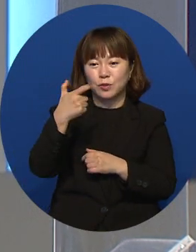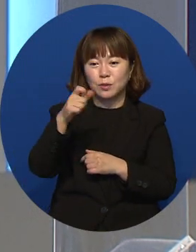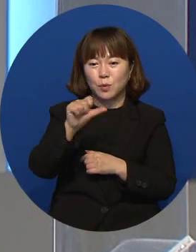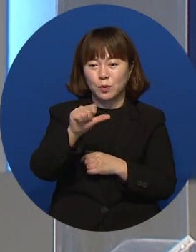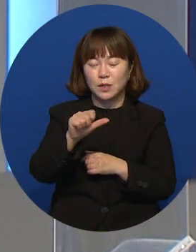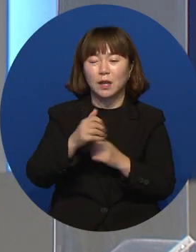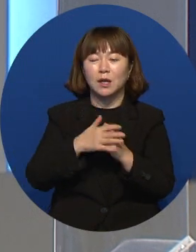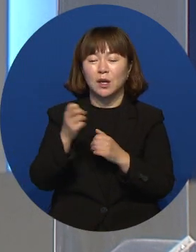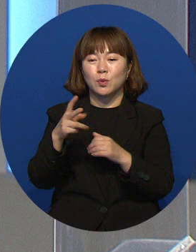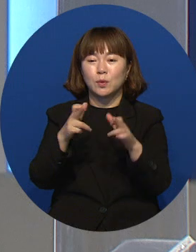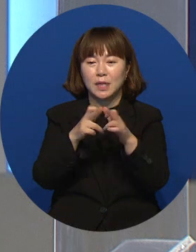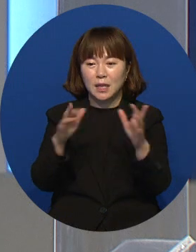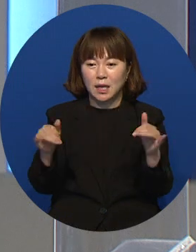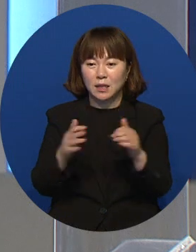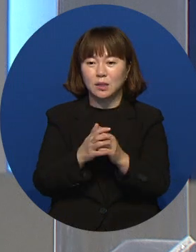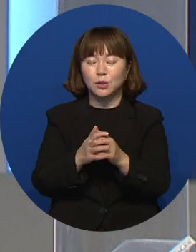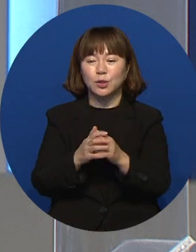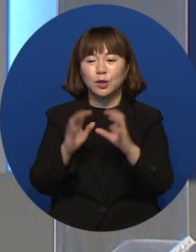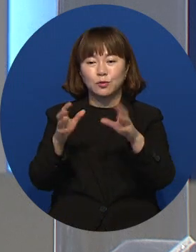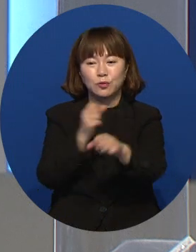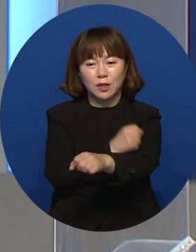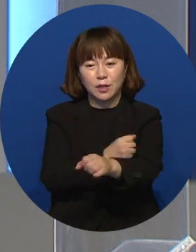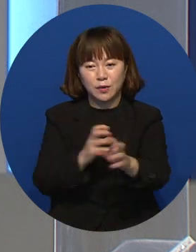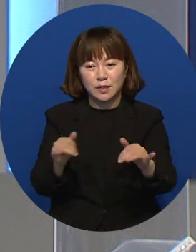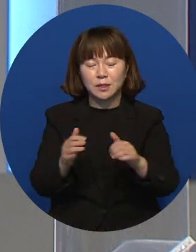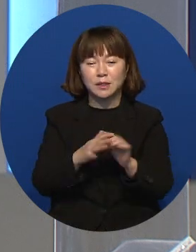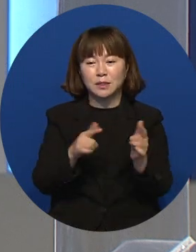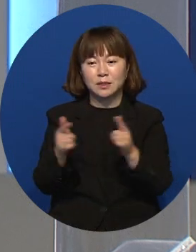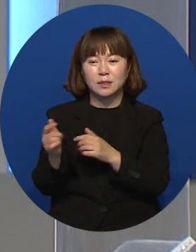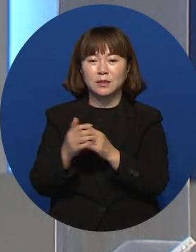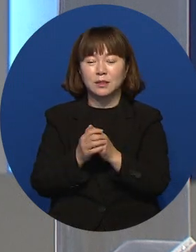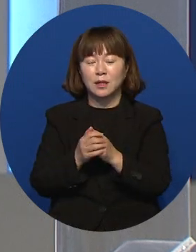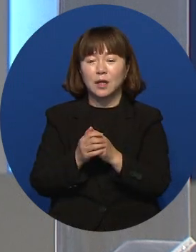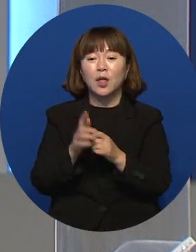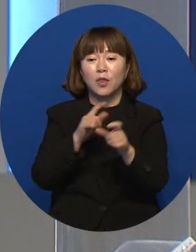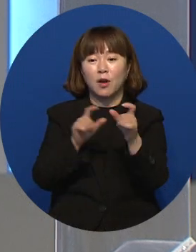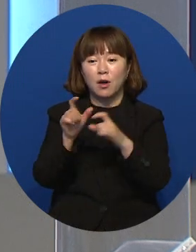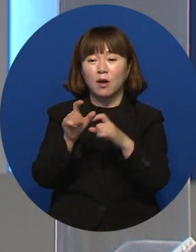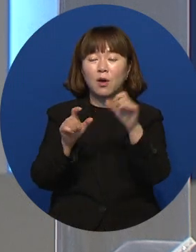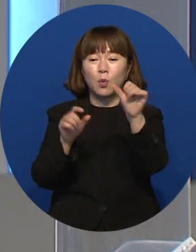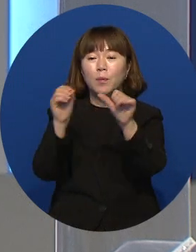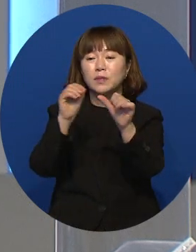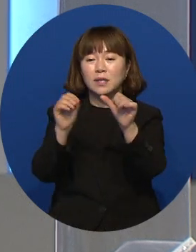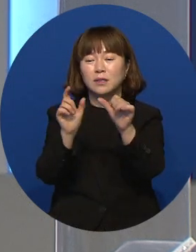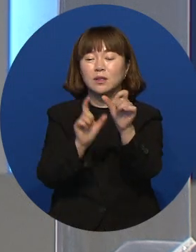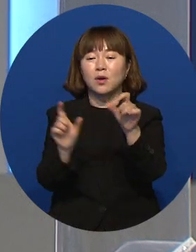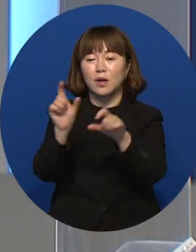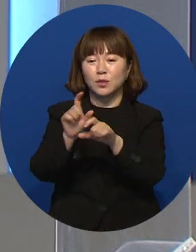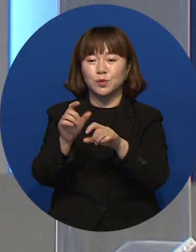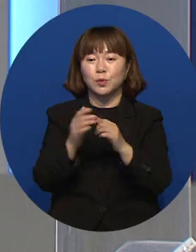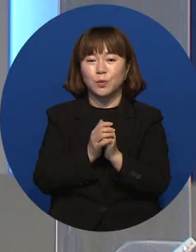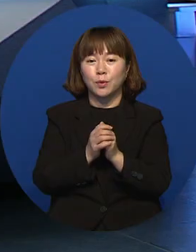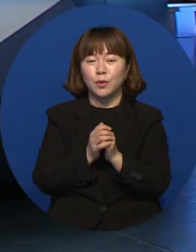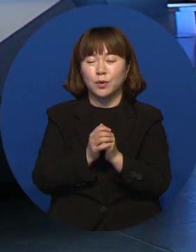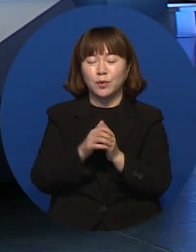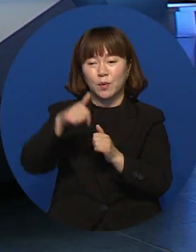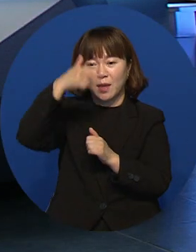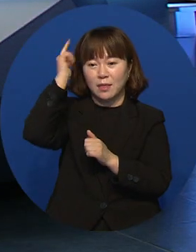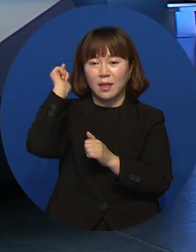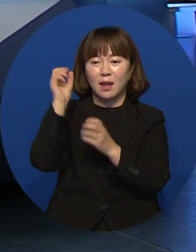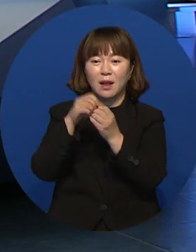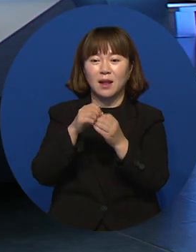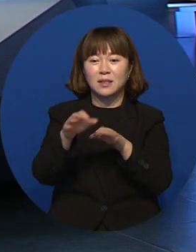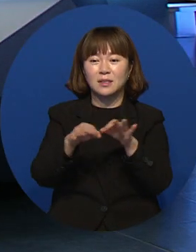및 국가유공자 분들 교통 복지 대상자들은 데이 분들도 퍼센트 더해줍니다 태실 팩을 그리고 또 전통 지상에서 하면 3% 더